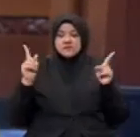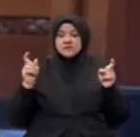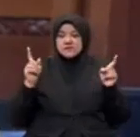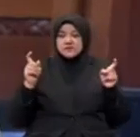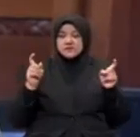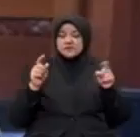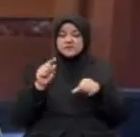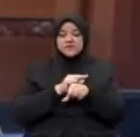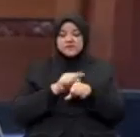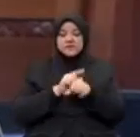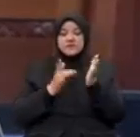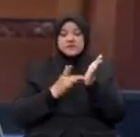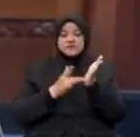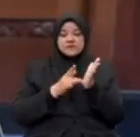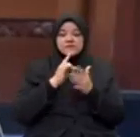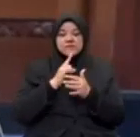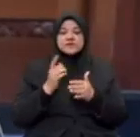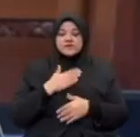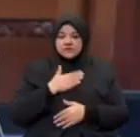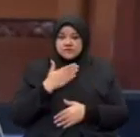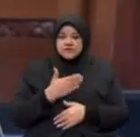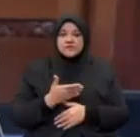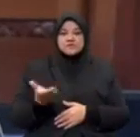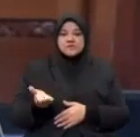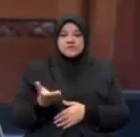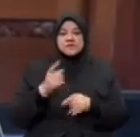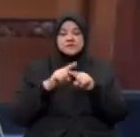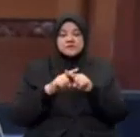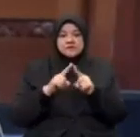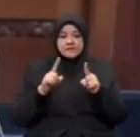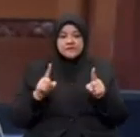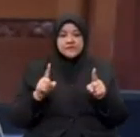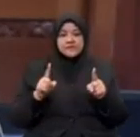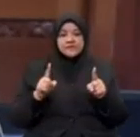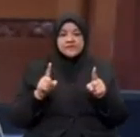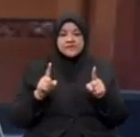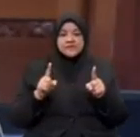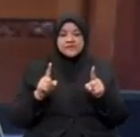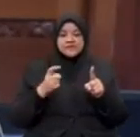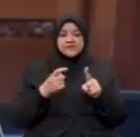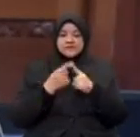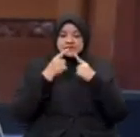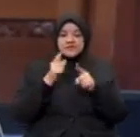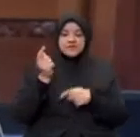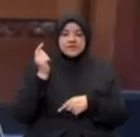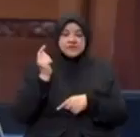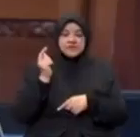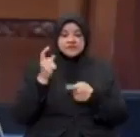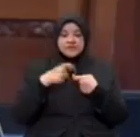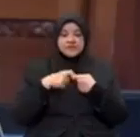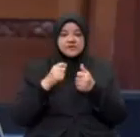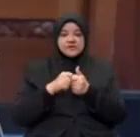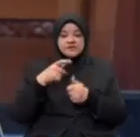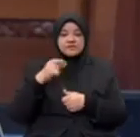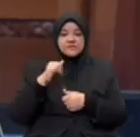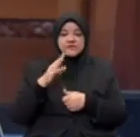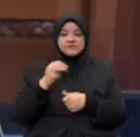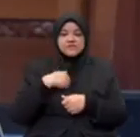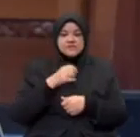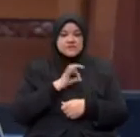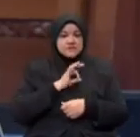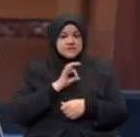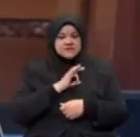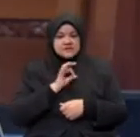ini, penggunaan teknologi memang dialu-alukan. Cuma daripada jawapan tadi yang menarik berkenaan dengan BIM, saya ingin